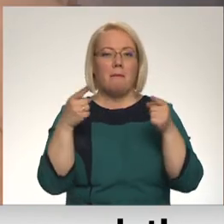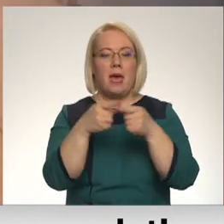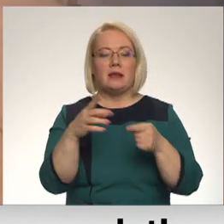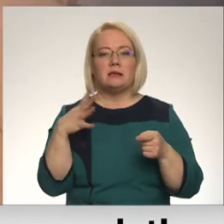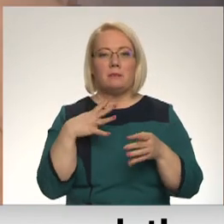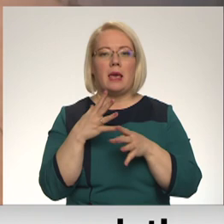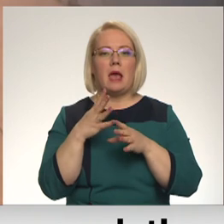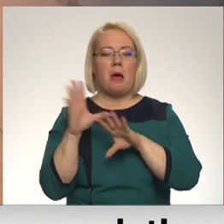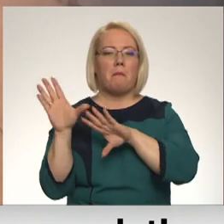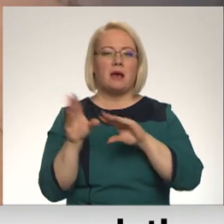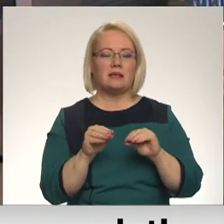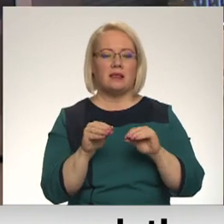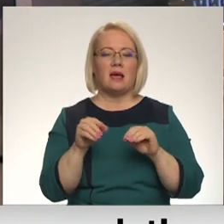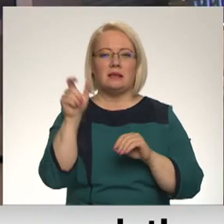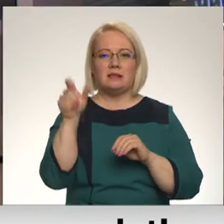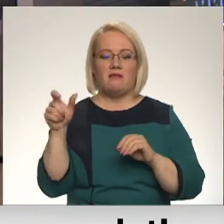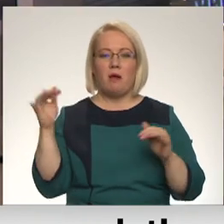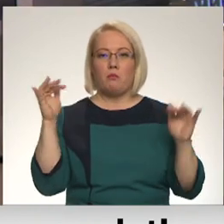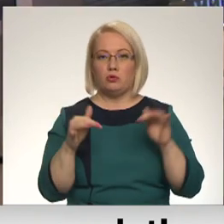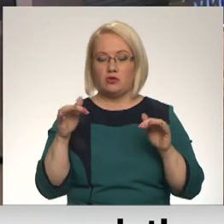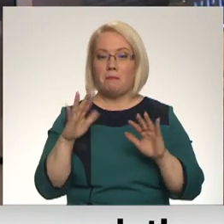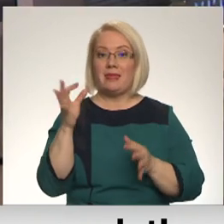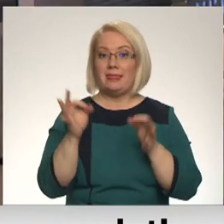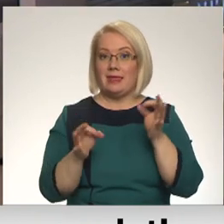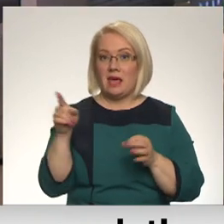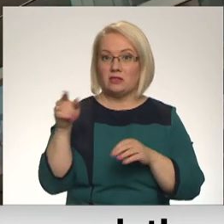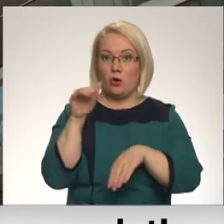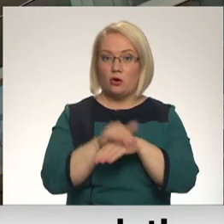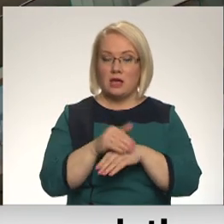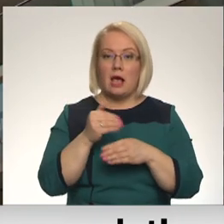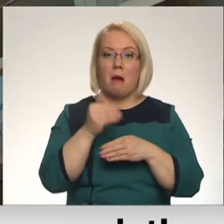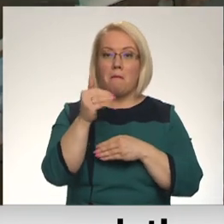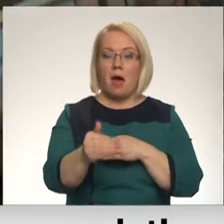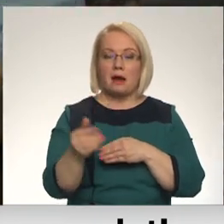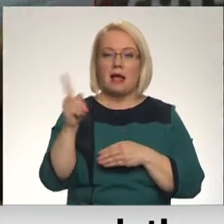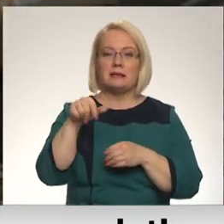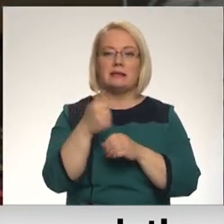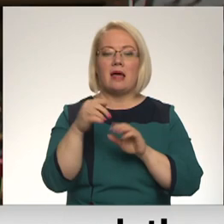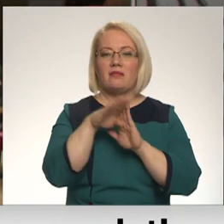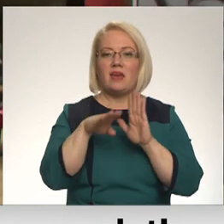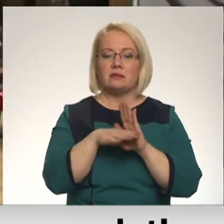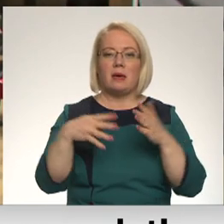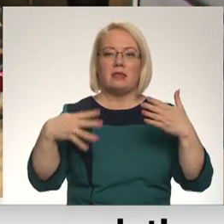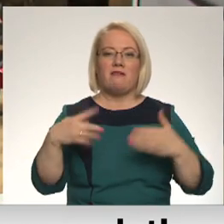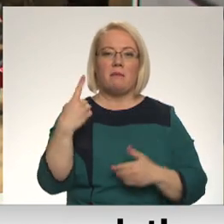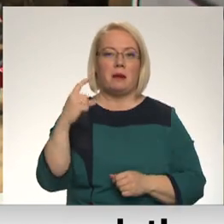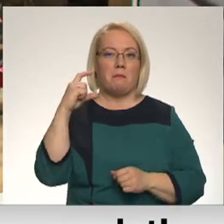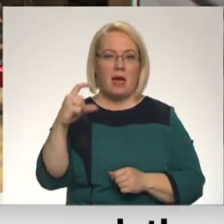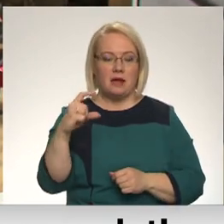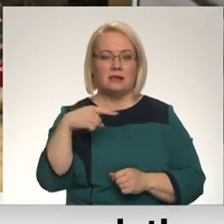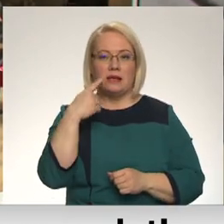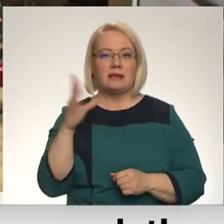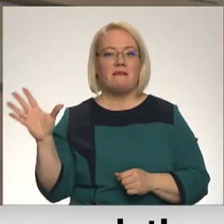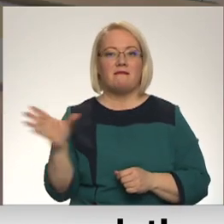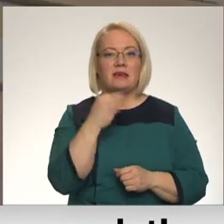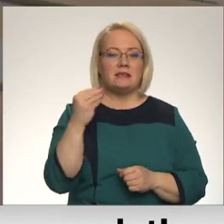cilvēku pulcēšanos lielveikalos. Tiesa secinājusi, ka pārkāpts Satversmes 91. Pants, kas nosaka, ka visi cilvēki Latvijā ir